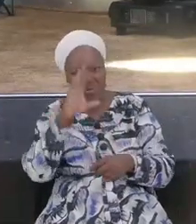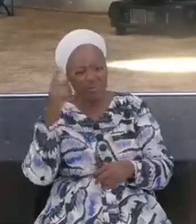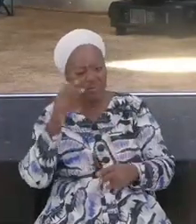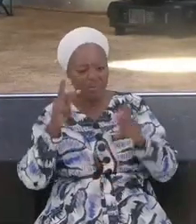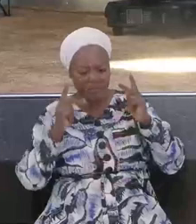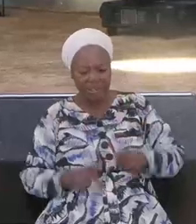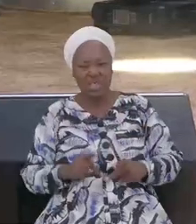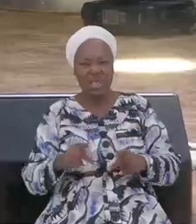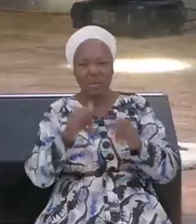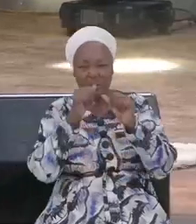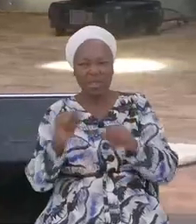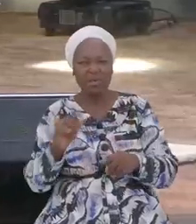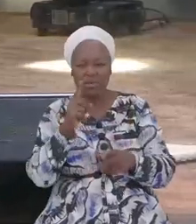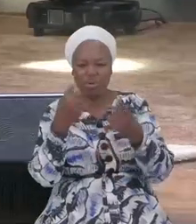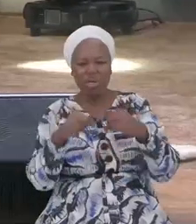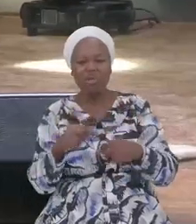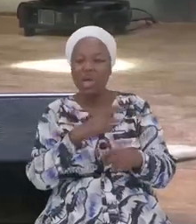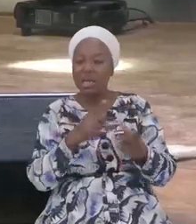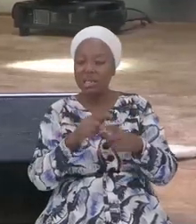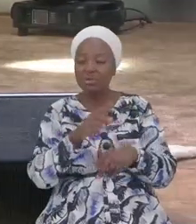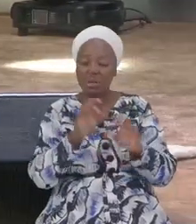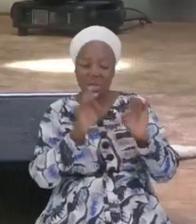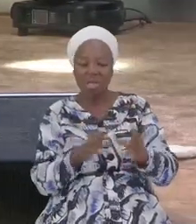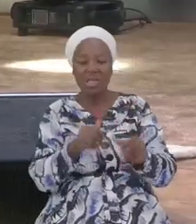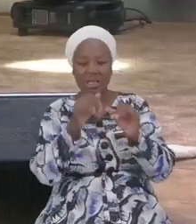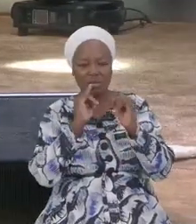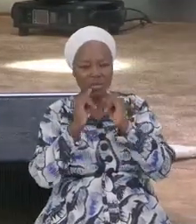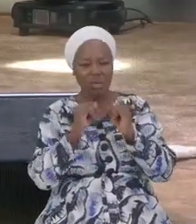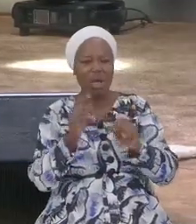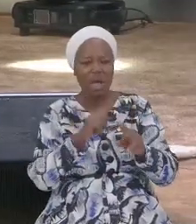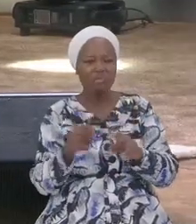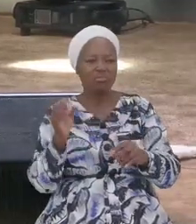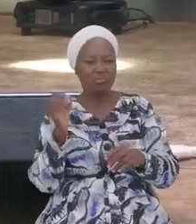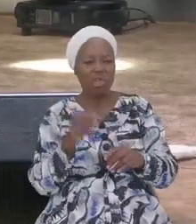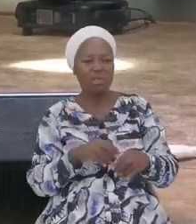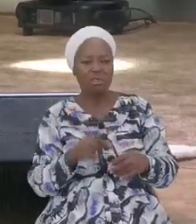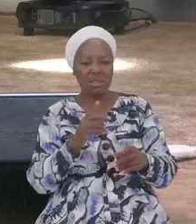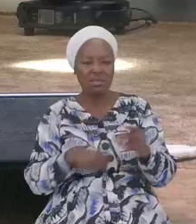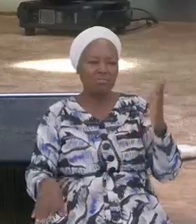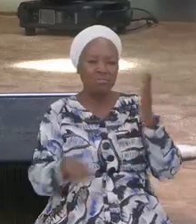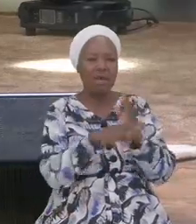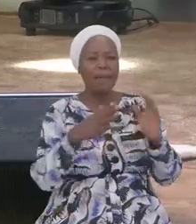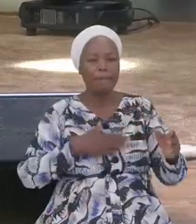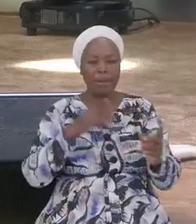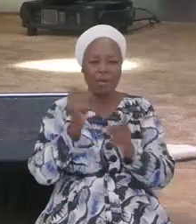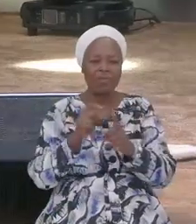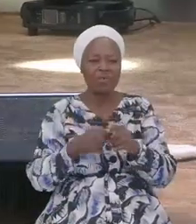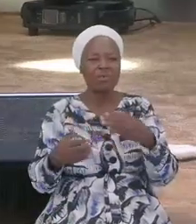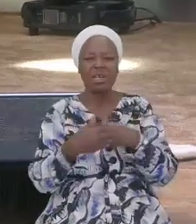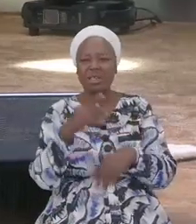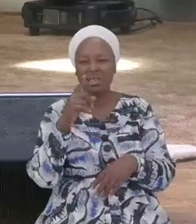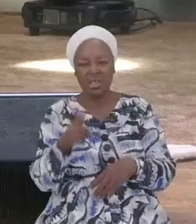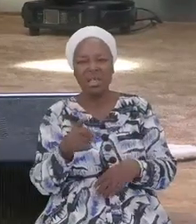terrestres, tu hais les avis. Et qui jette mes paroles derrière toi, tout ce que nous attendons, il jette cela par derrière.